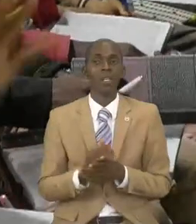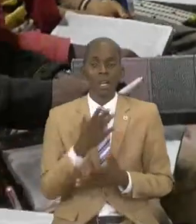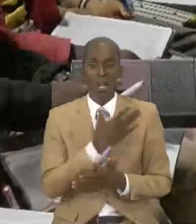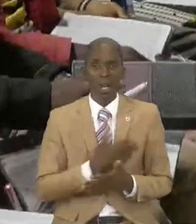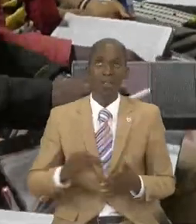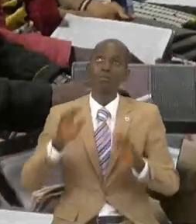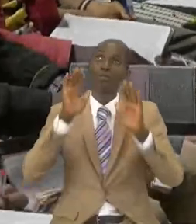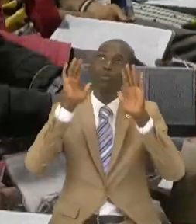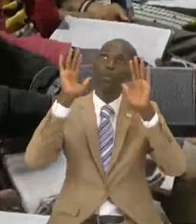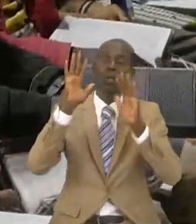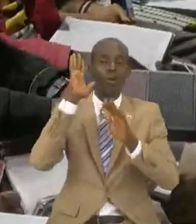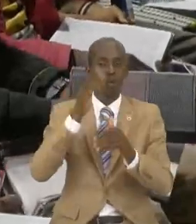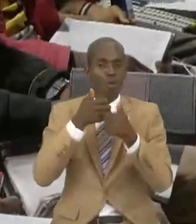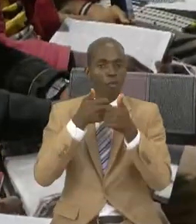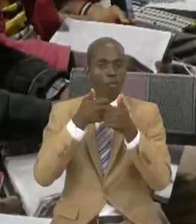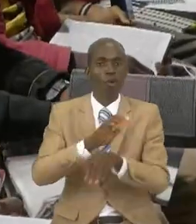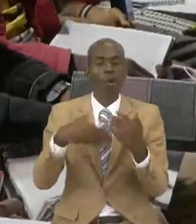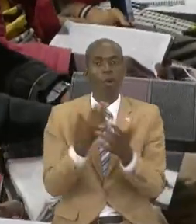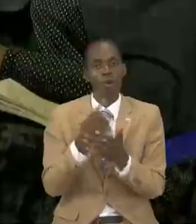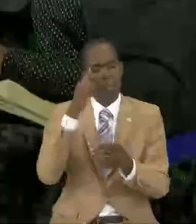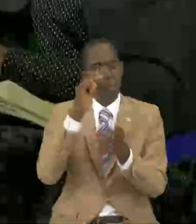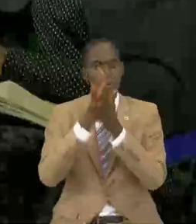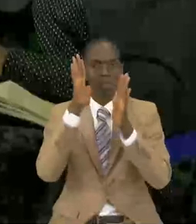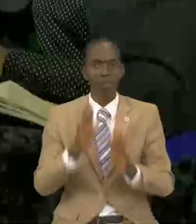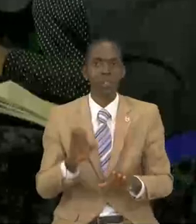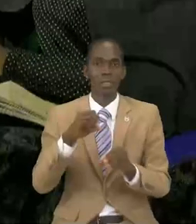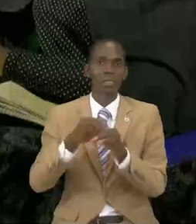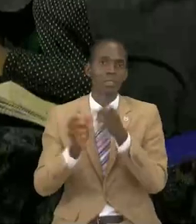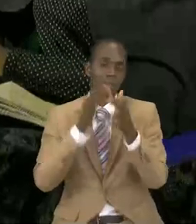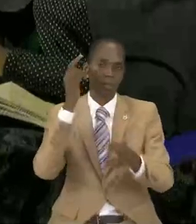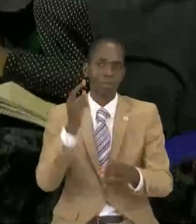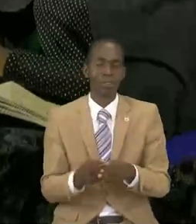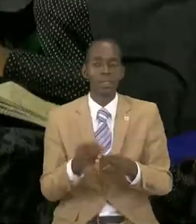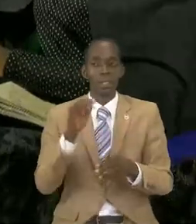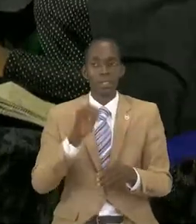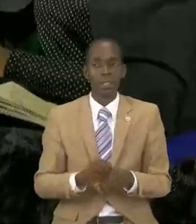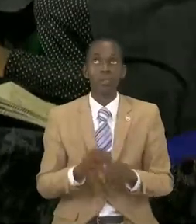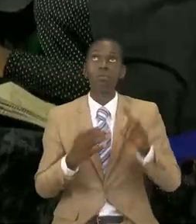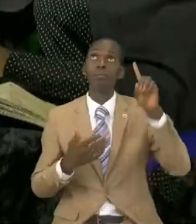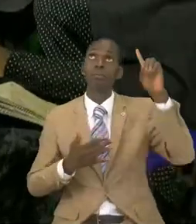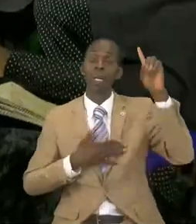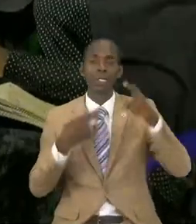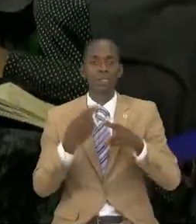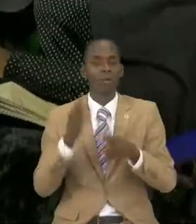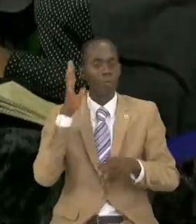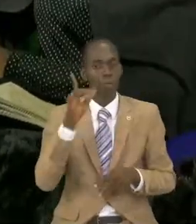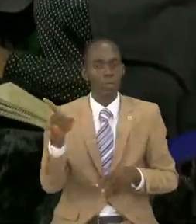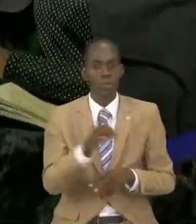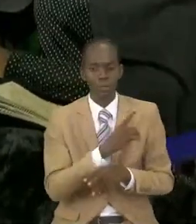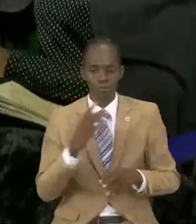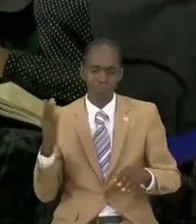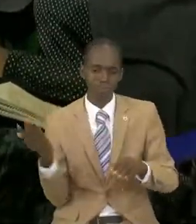Et les miracles vont accompagner tous les croyants au nom de Jésus. À mon nom, ils chasseront les